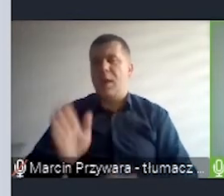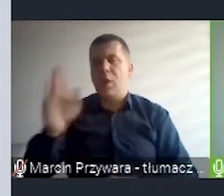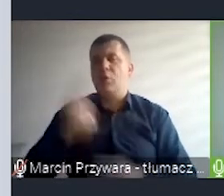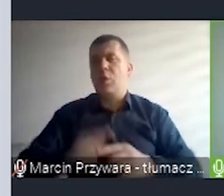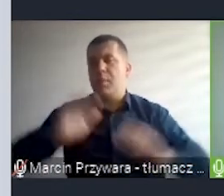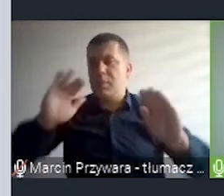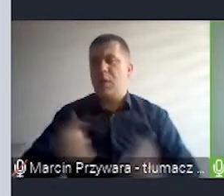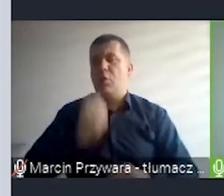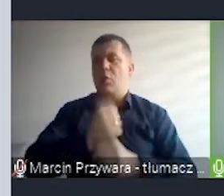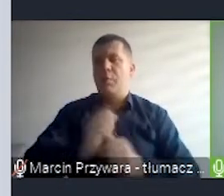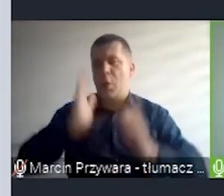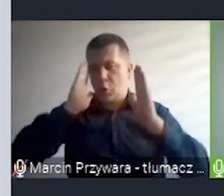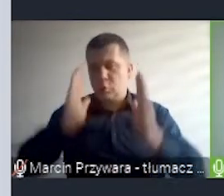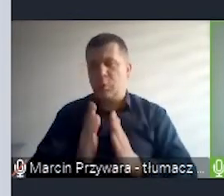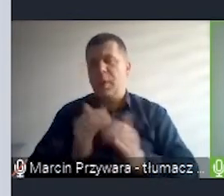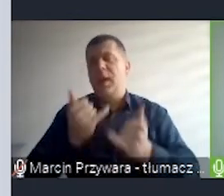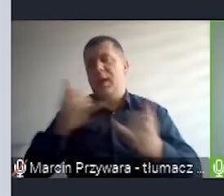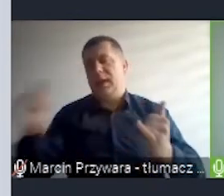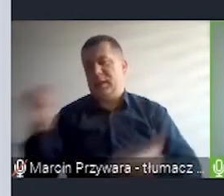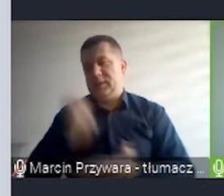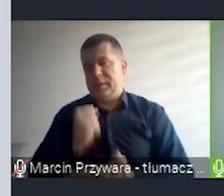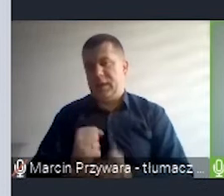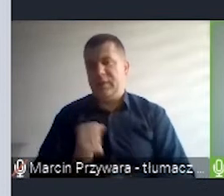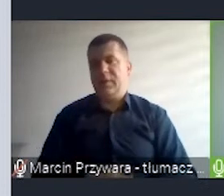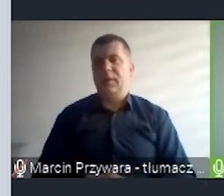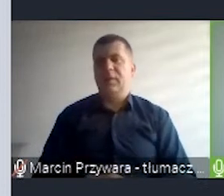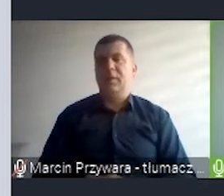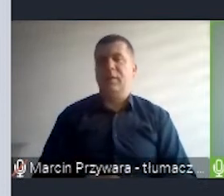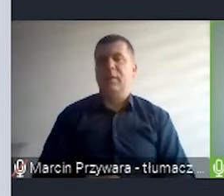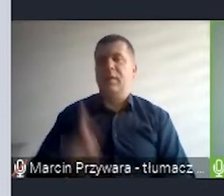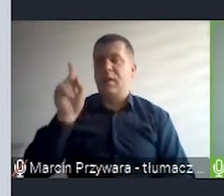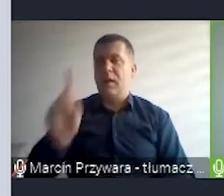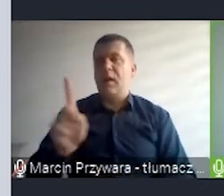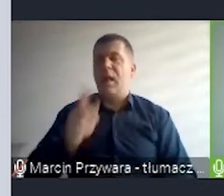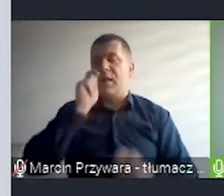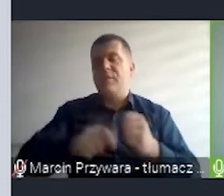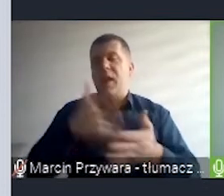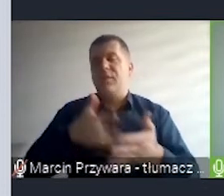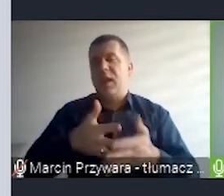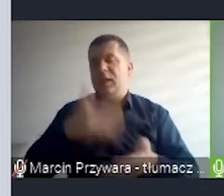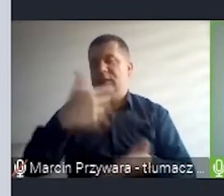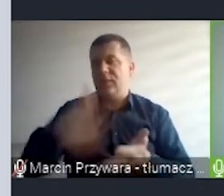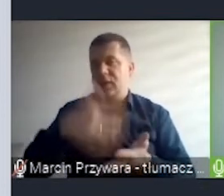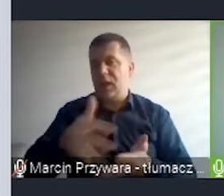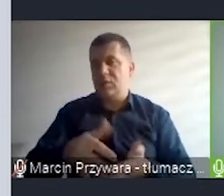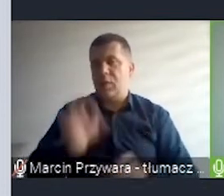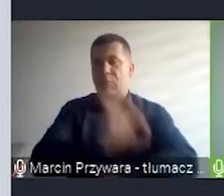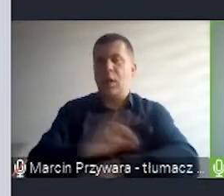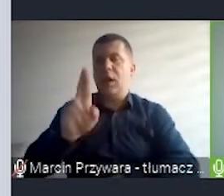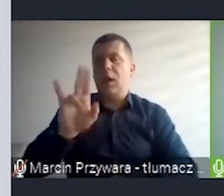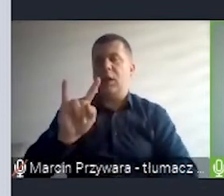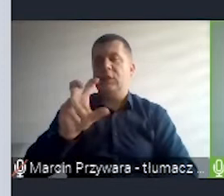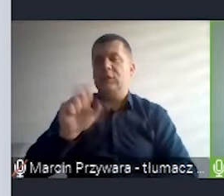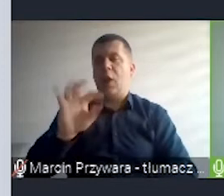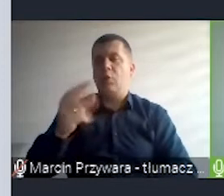mniej do roboty, więc skupią się na wielu innych zagadnieniach, ale weryfikacja wydatków w projekcie